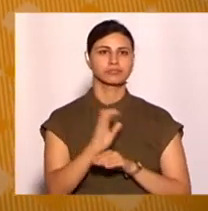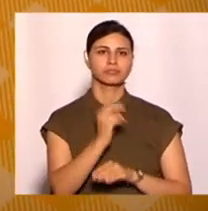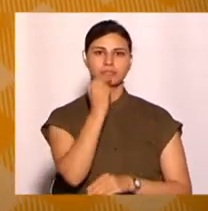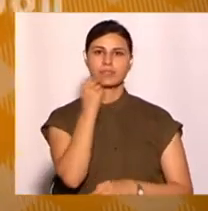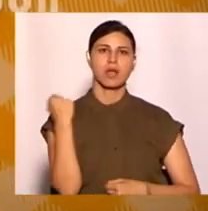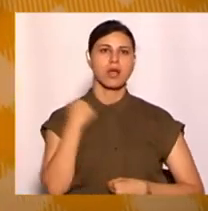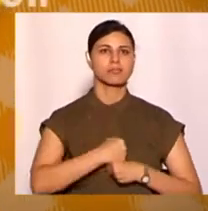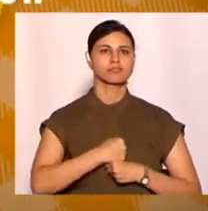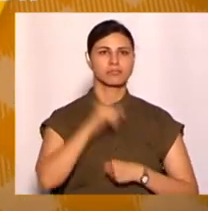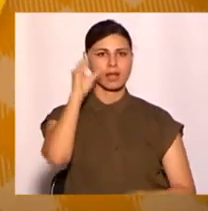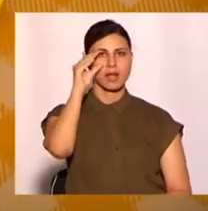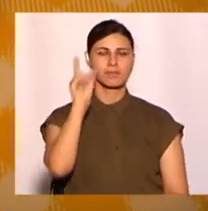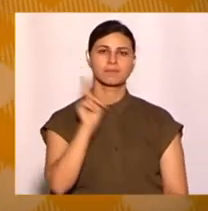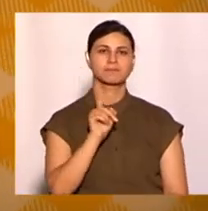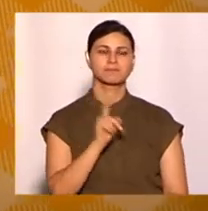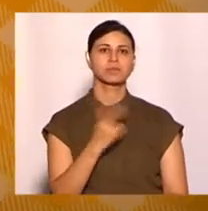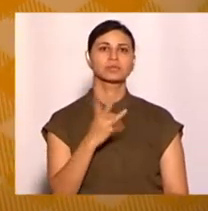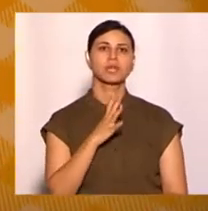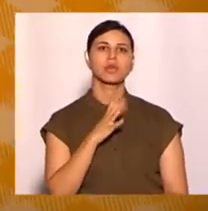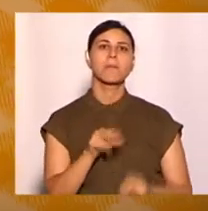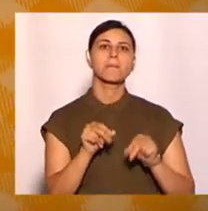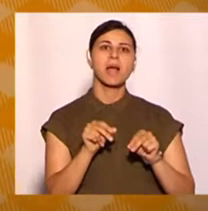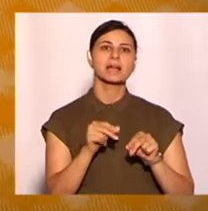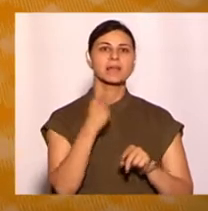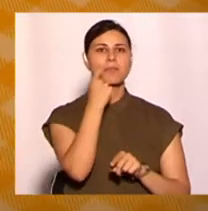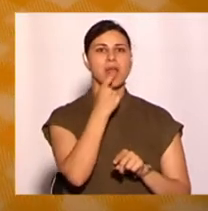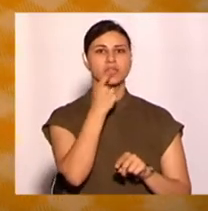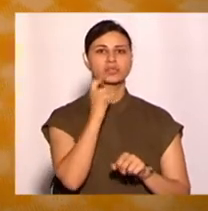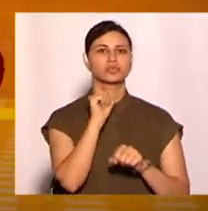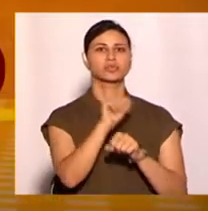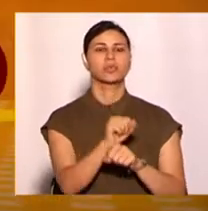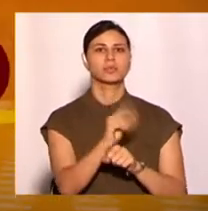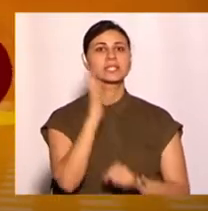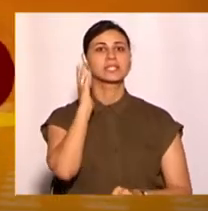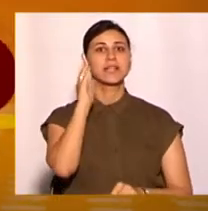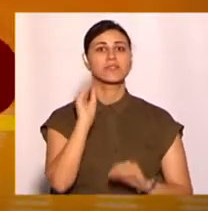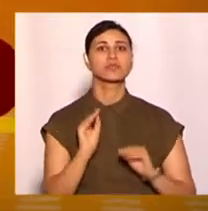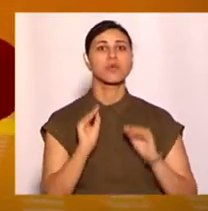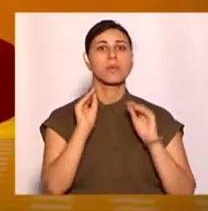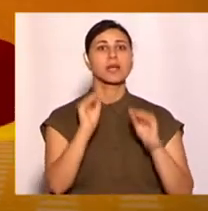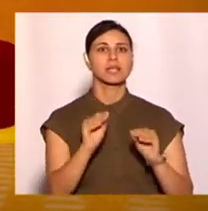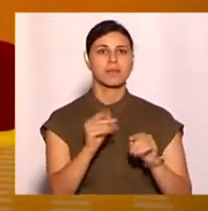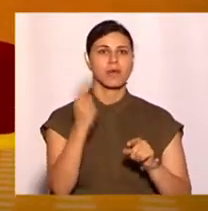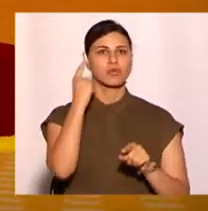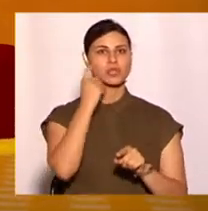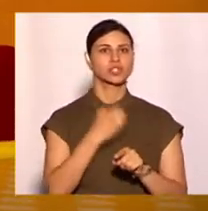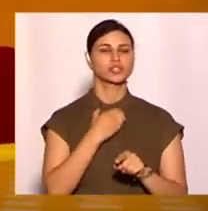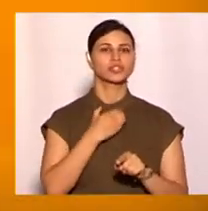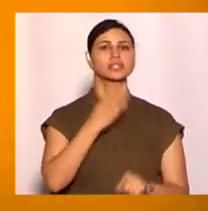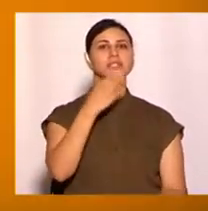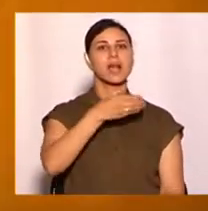განსაკუთრებით ვახშმად. შეზღუდეთ მარილი და მლაშე პროდუქტები. წნევის მომატების შიშით უარი არ თქვათ